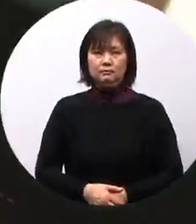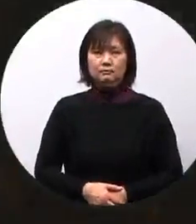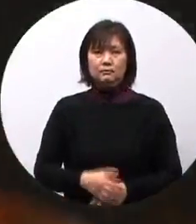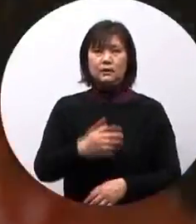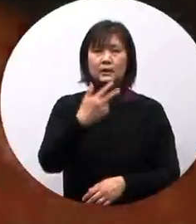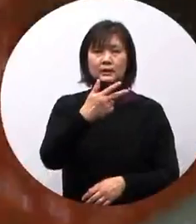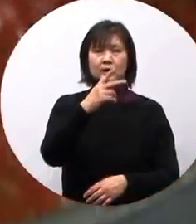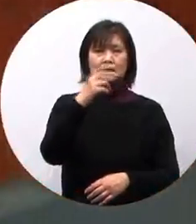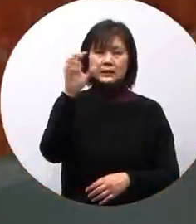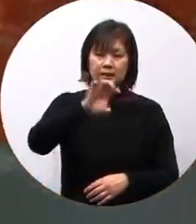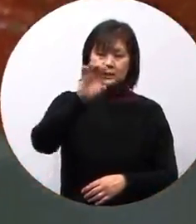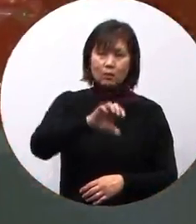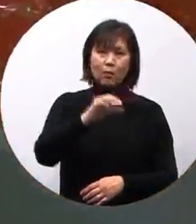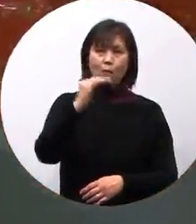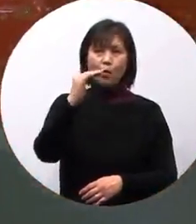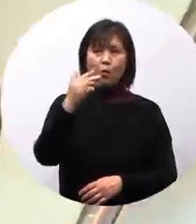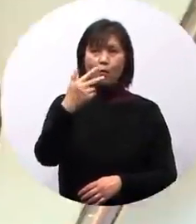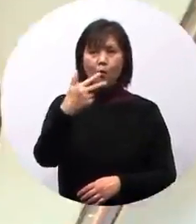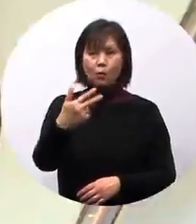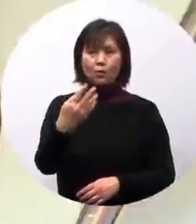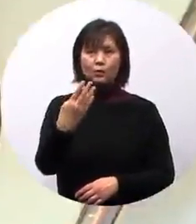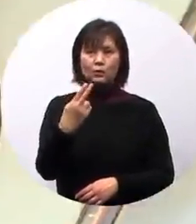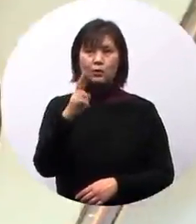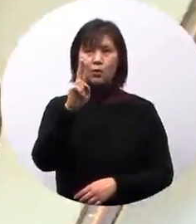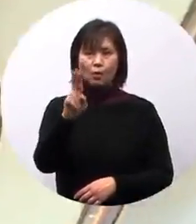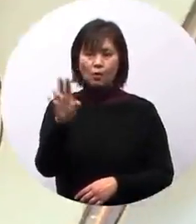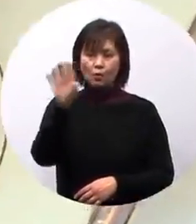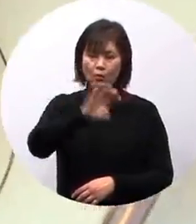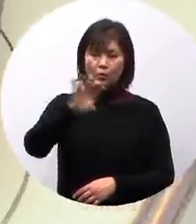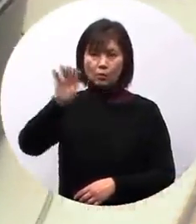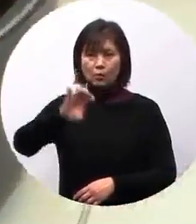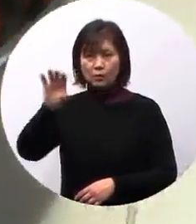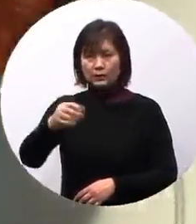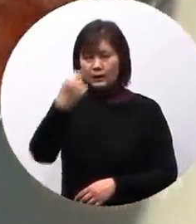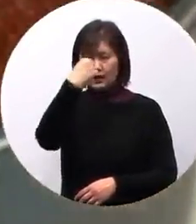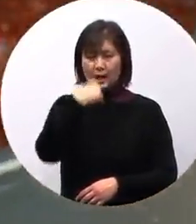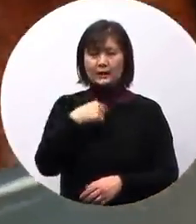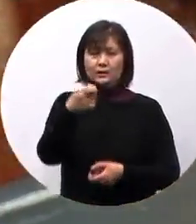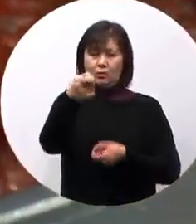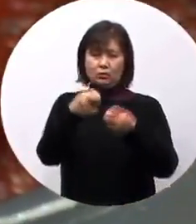塩コショウを加え味を整えます。